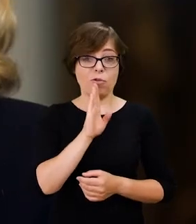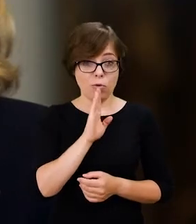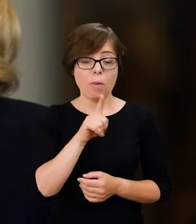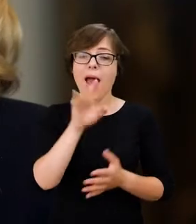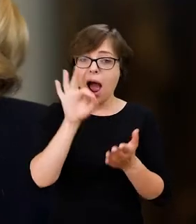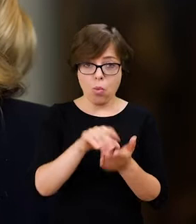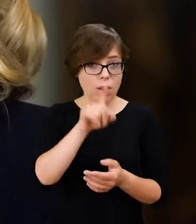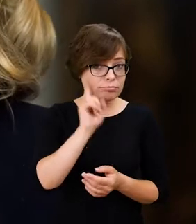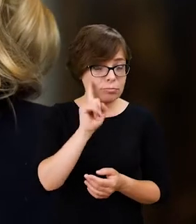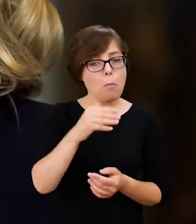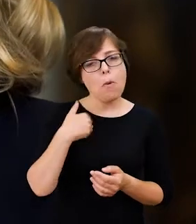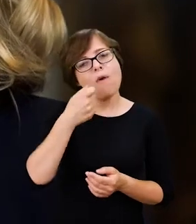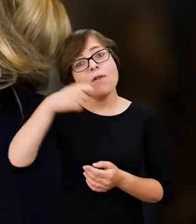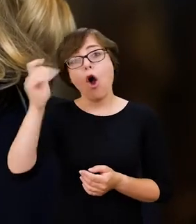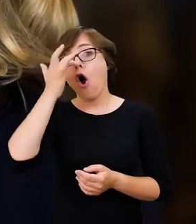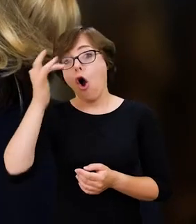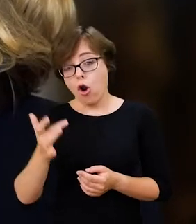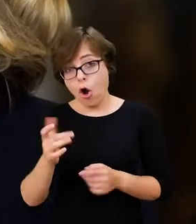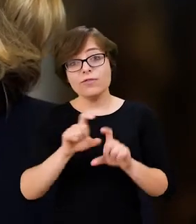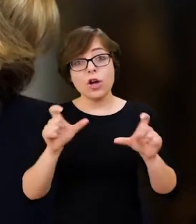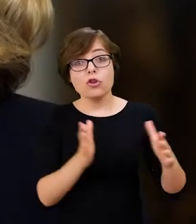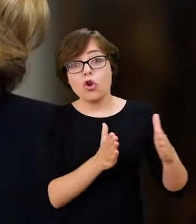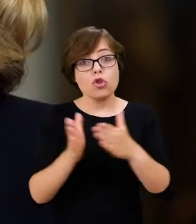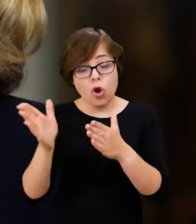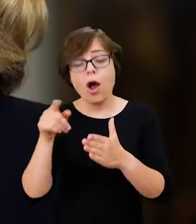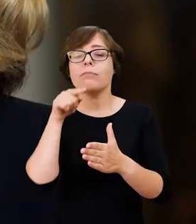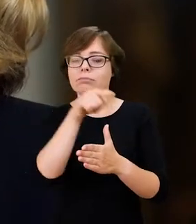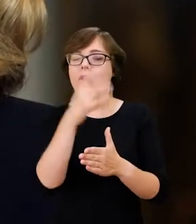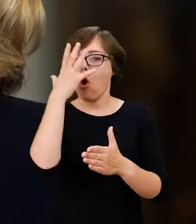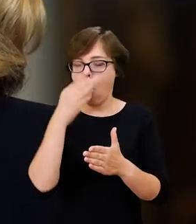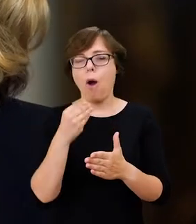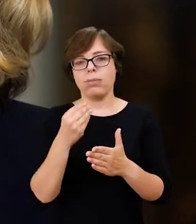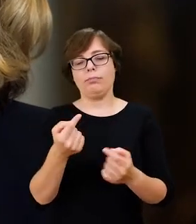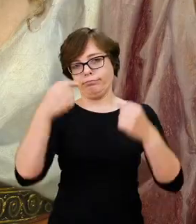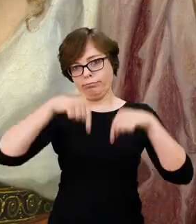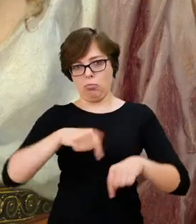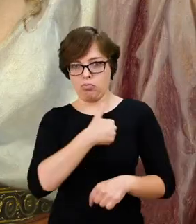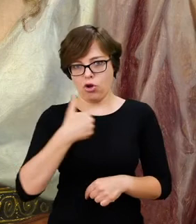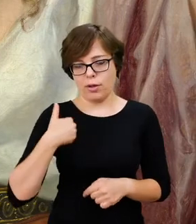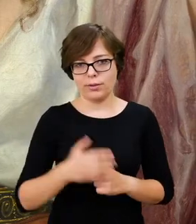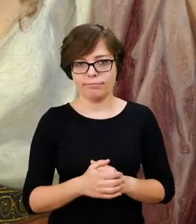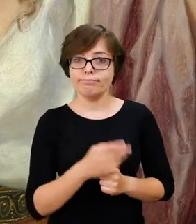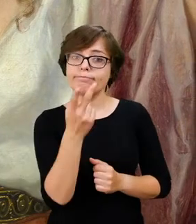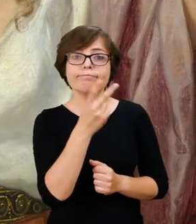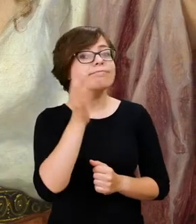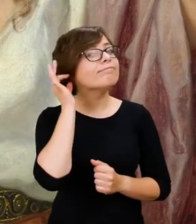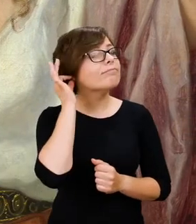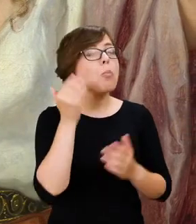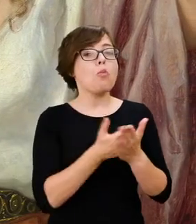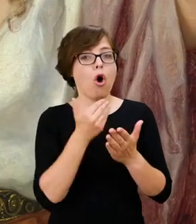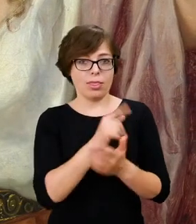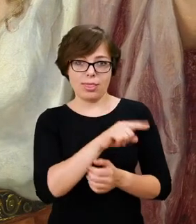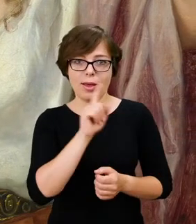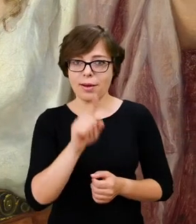w czasie jego podróży do Rosji dzieło mogło trafić na ziemie polskie. Modelki